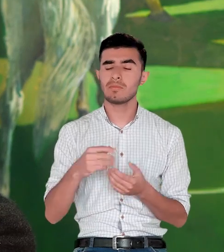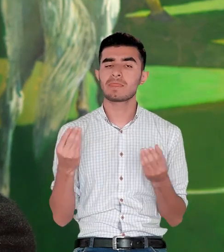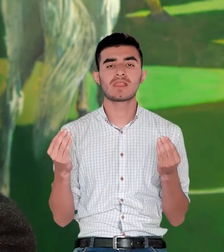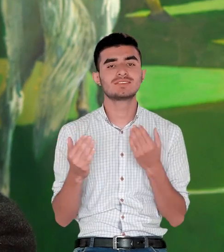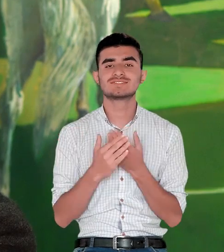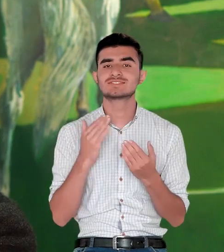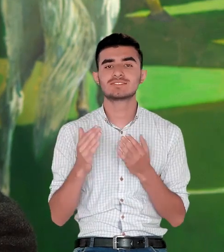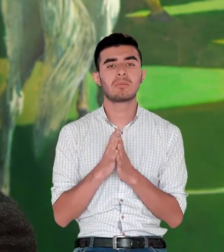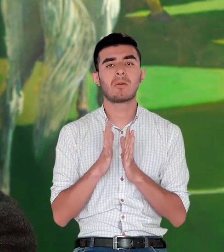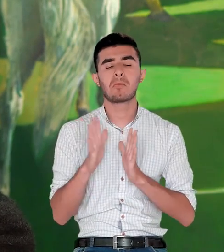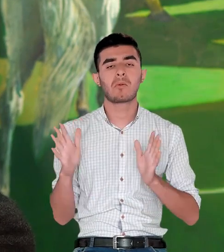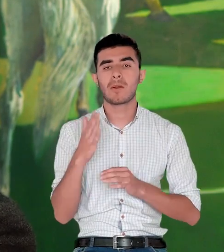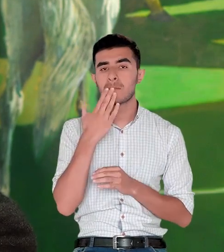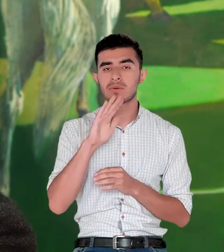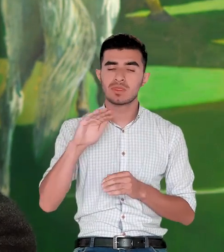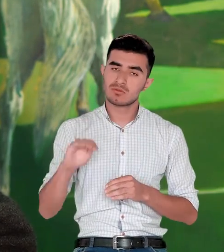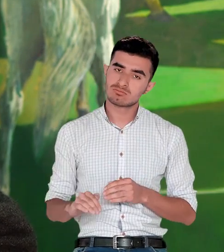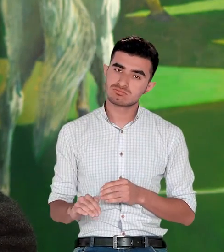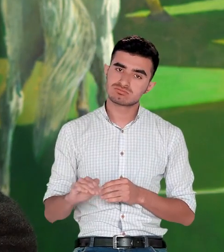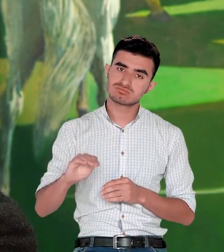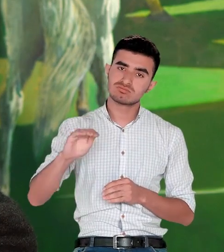یہ چیزیں شروع ہوتی ہیں بچپن سے.